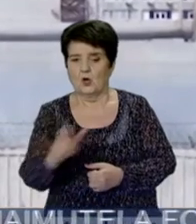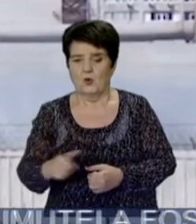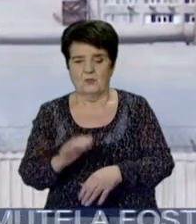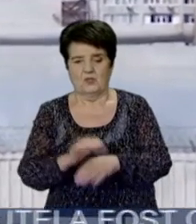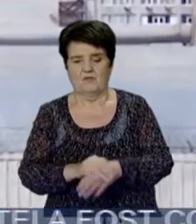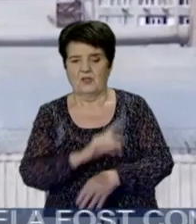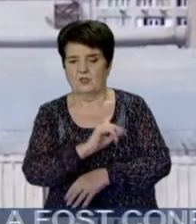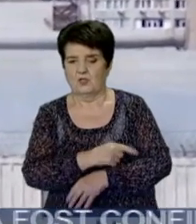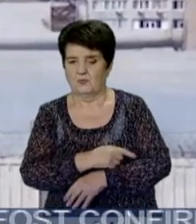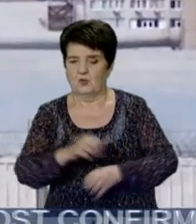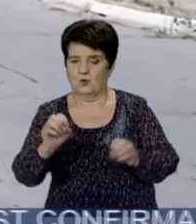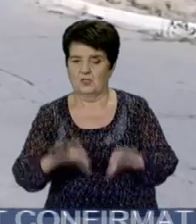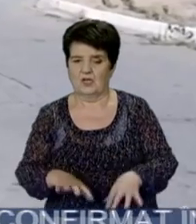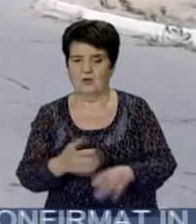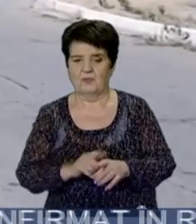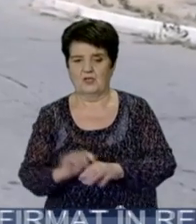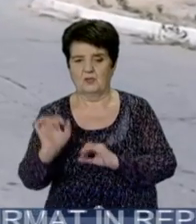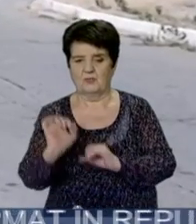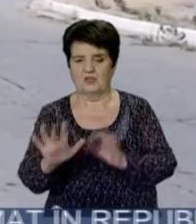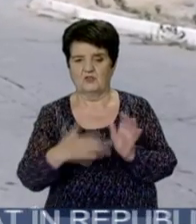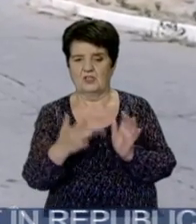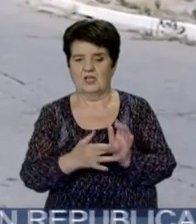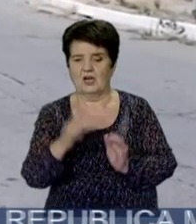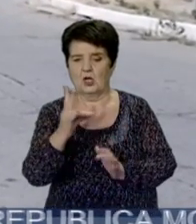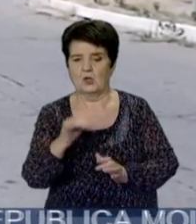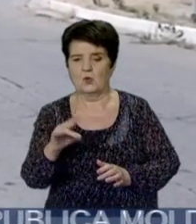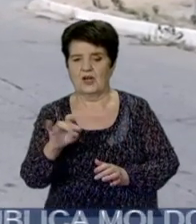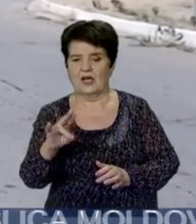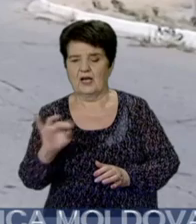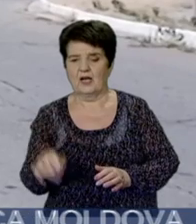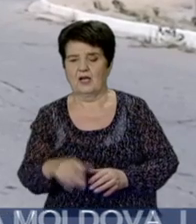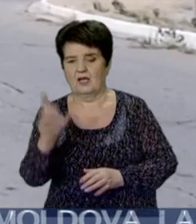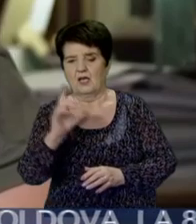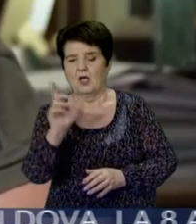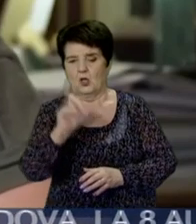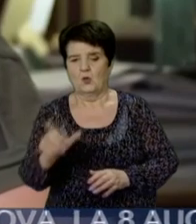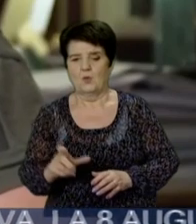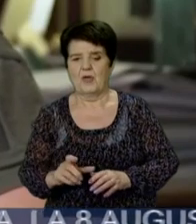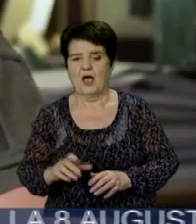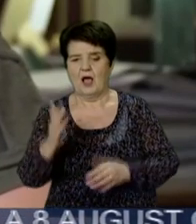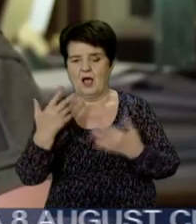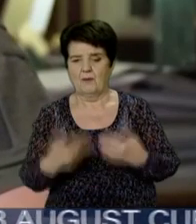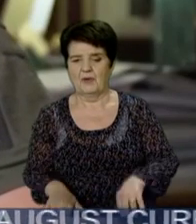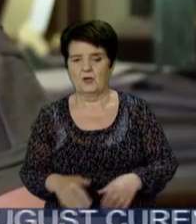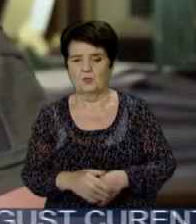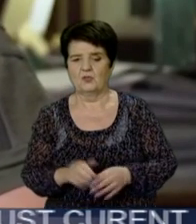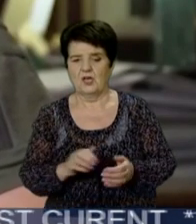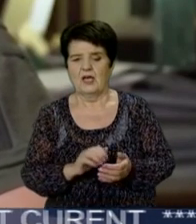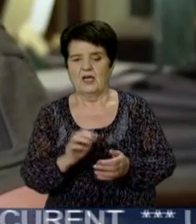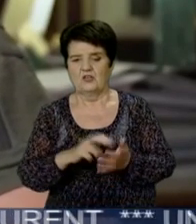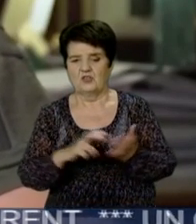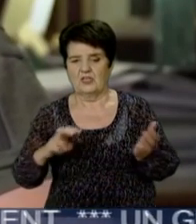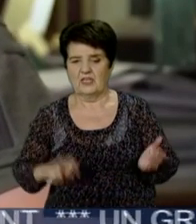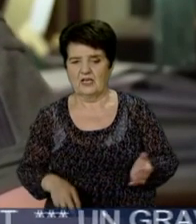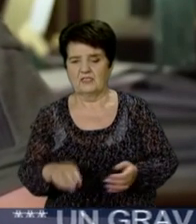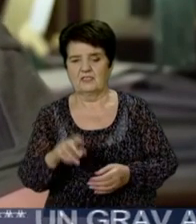dovadă de putere și hotărâre pentru a apăra o centrală nucleară, va însemna că lumea a pierdut, cedează șantajului nuclear și acesta poate fi